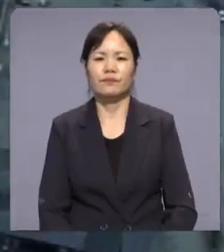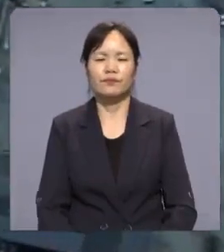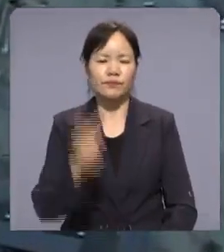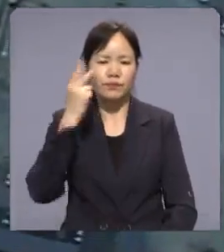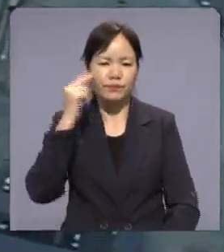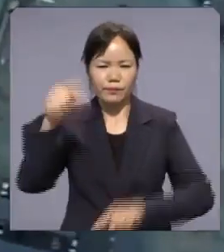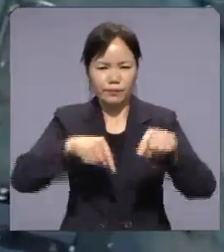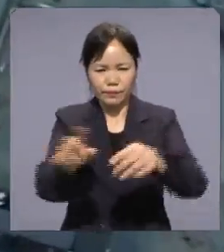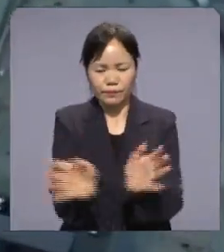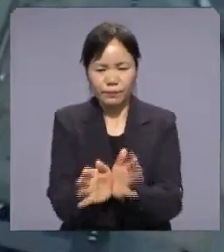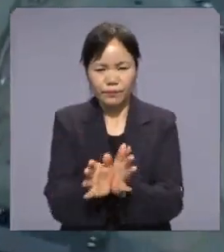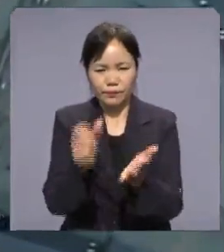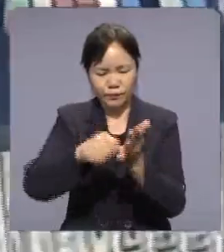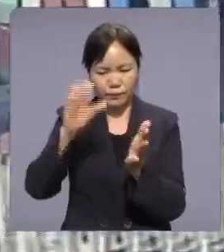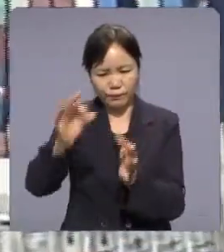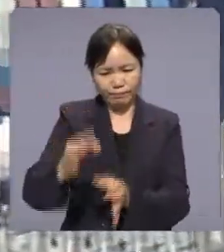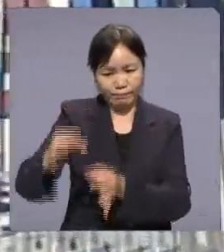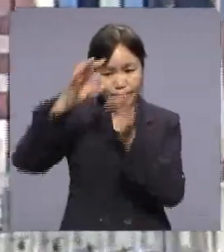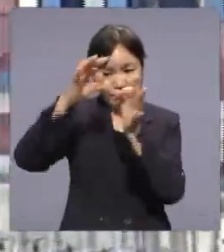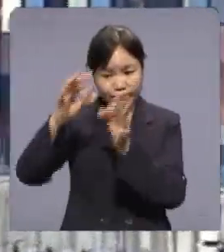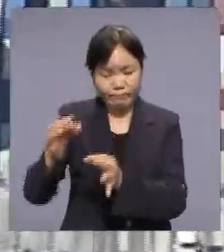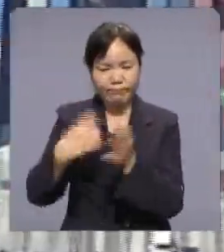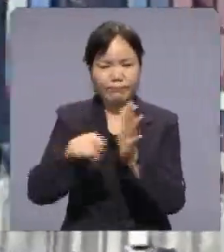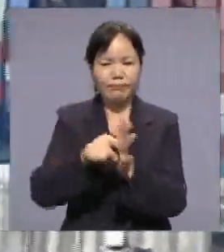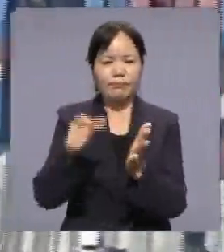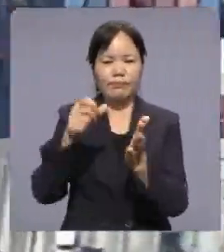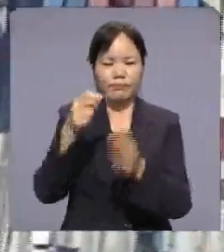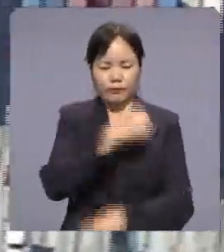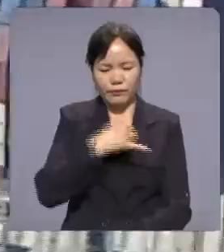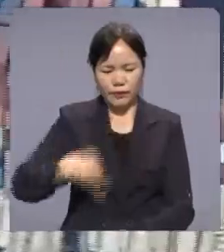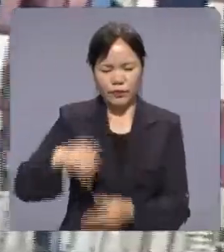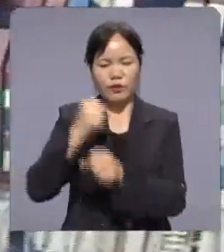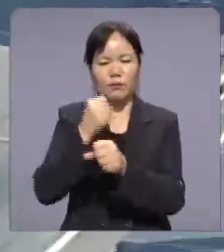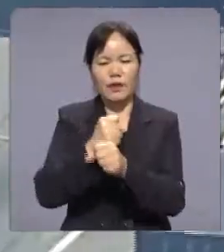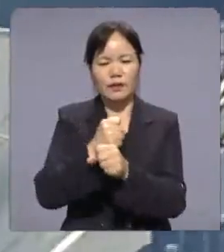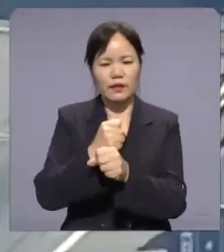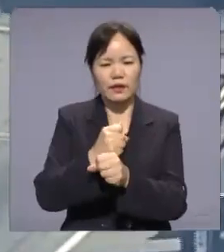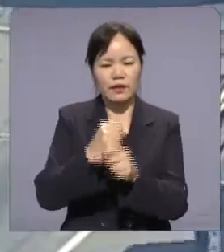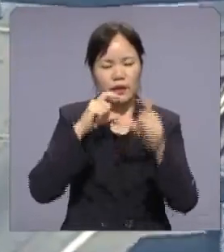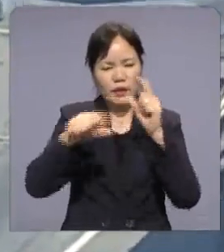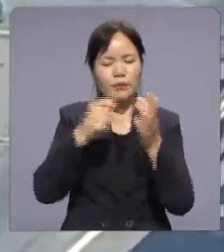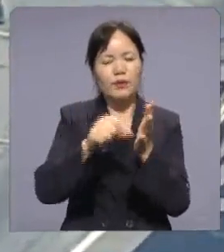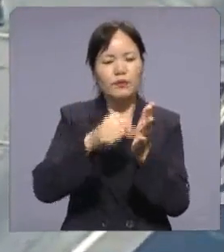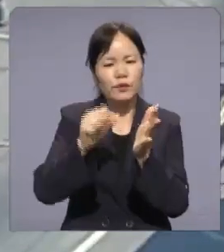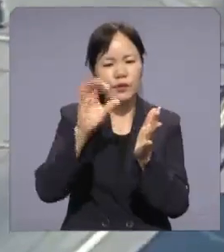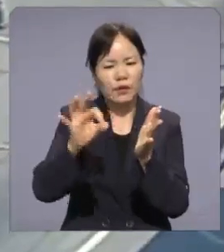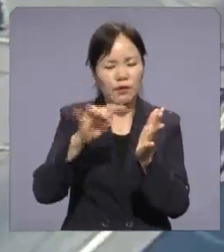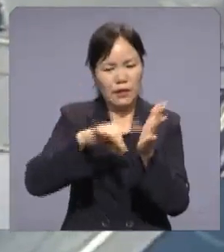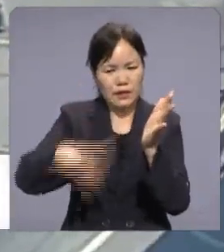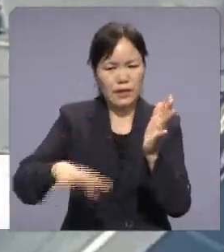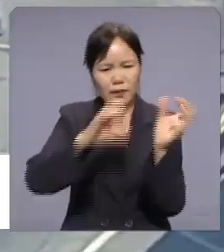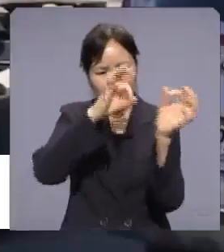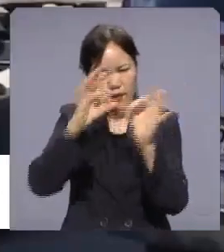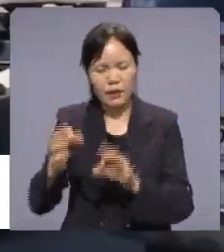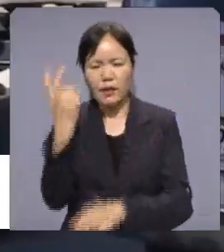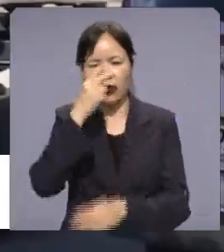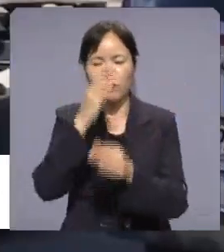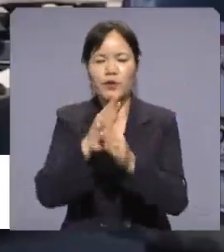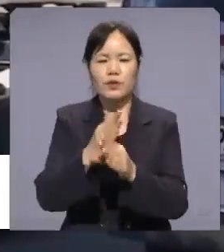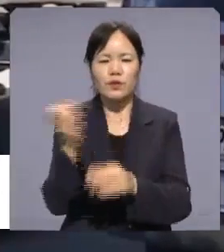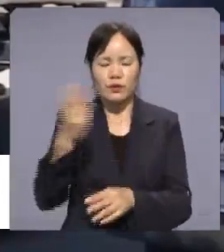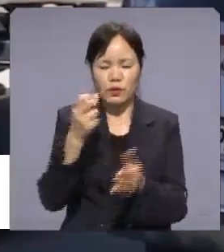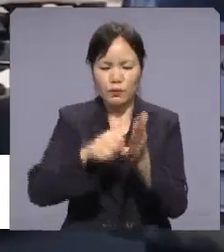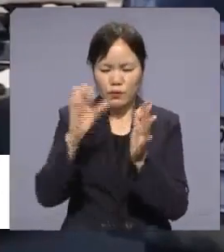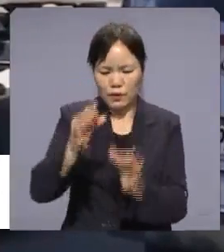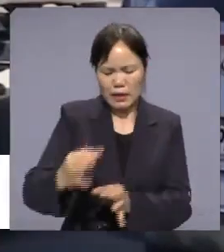미국 행정부는 또 물가를 잡기 위해 중국산 일부 제품의 관세 인하를 검토하고 있다고 밝혔습니다. 또